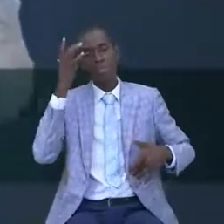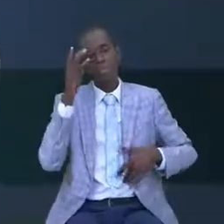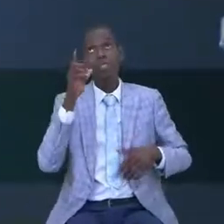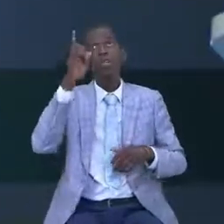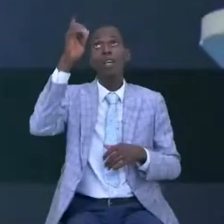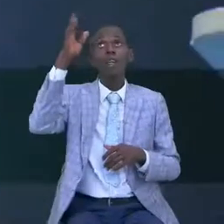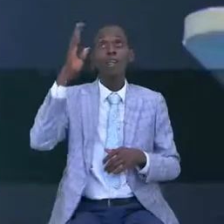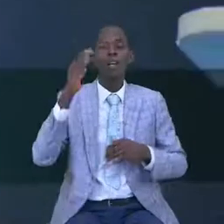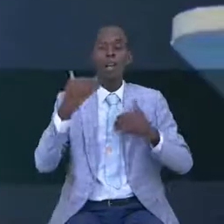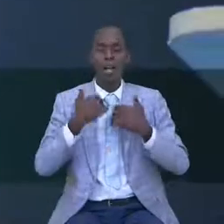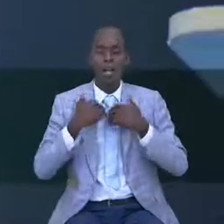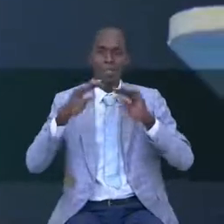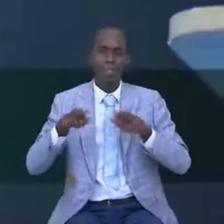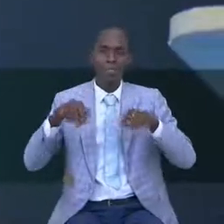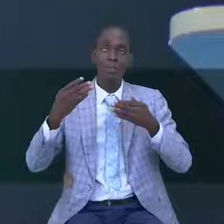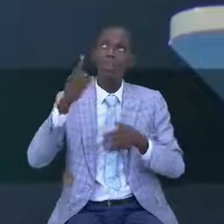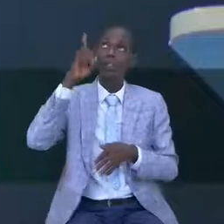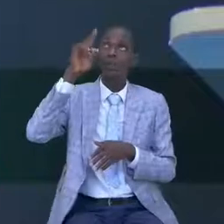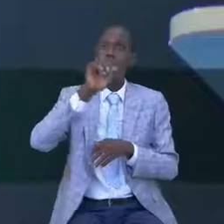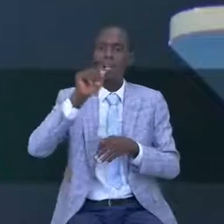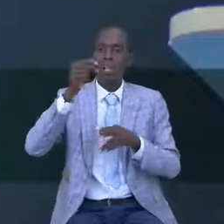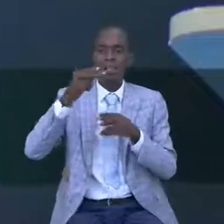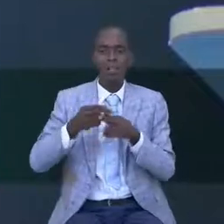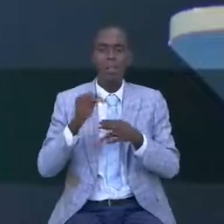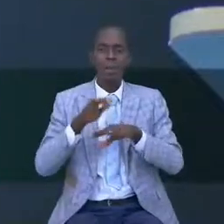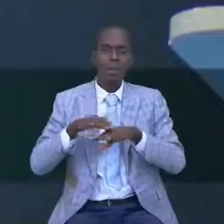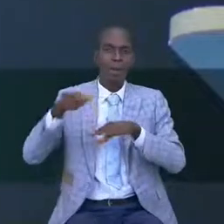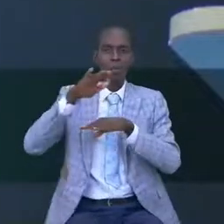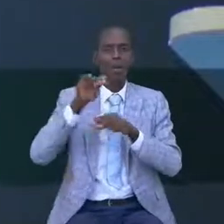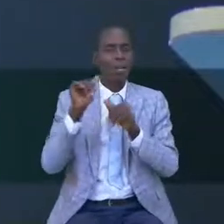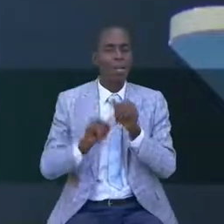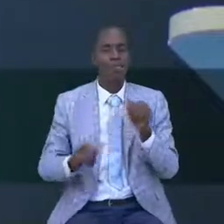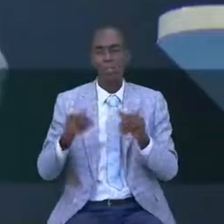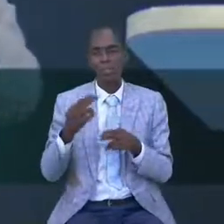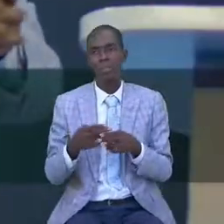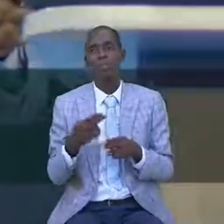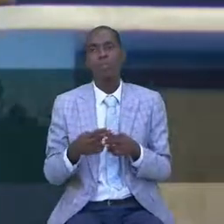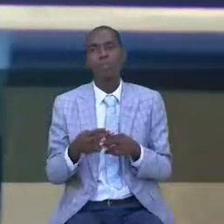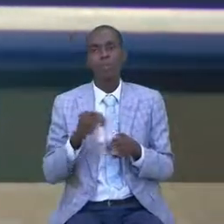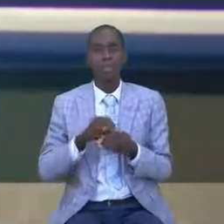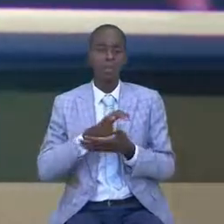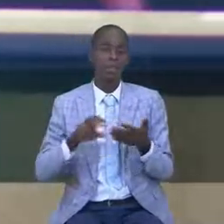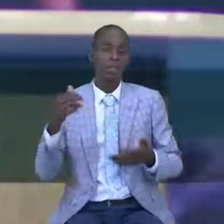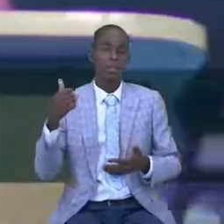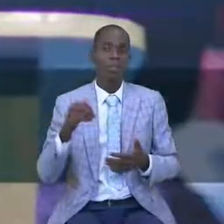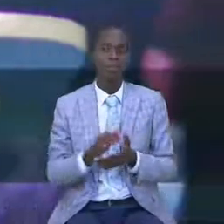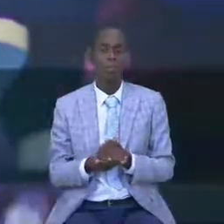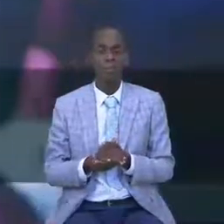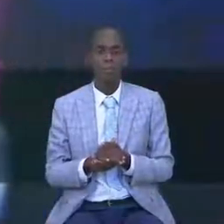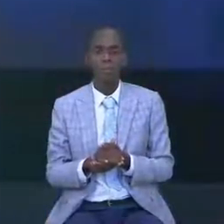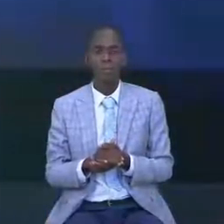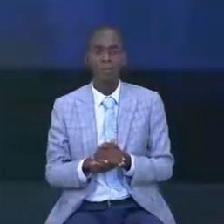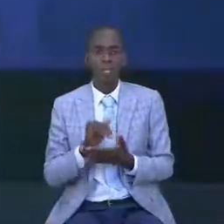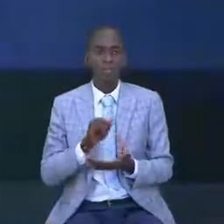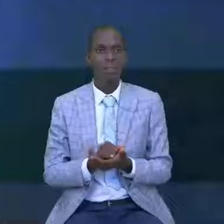nom de votre maladie, de votre problème, de votre infirmité. Dieu lui a donné le nom qui est